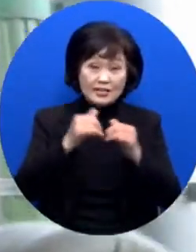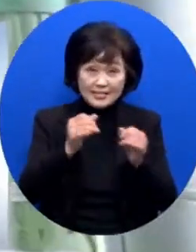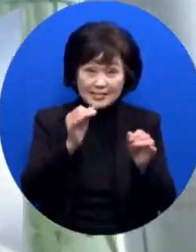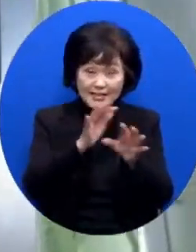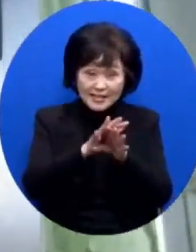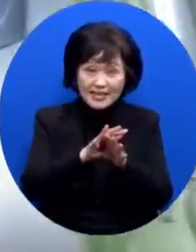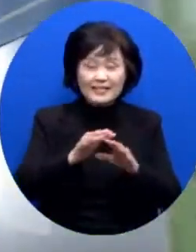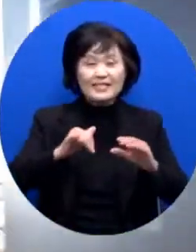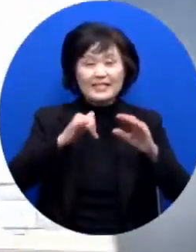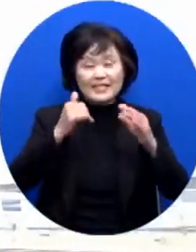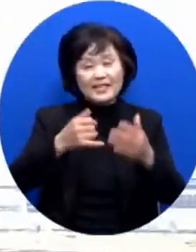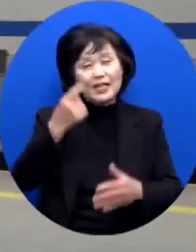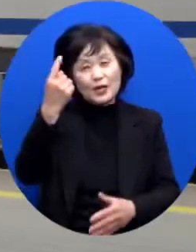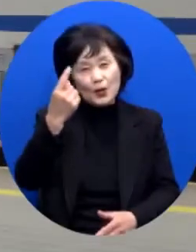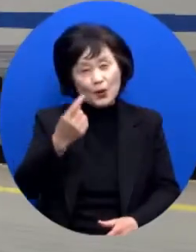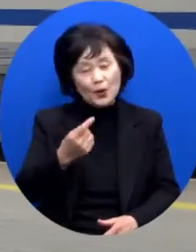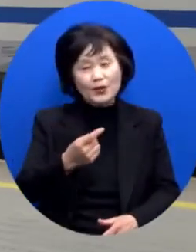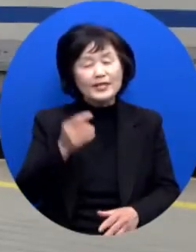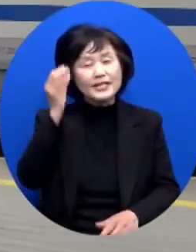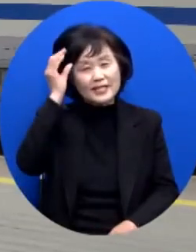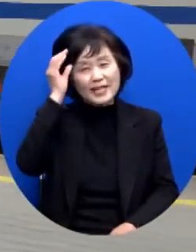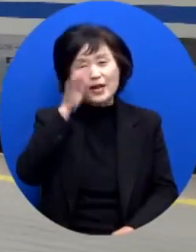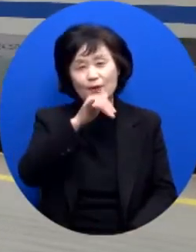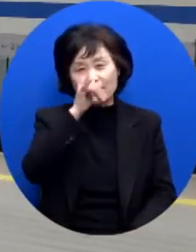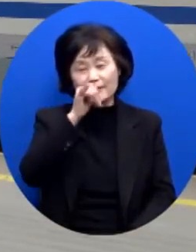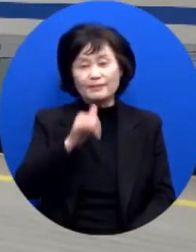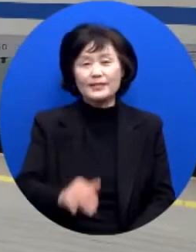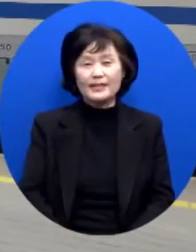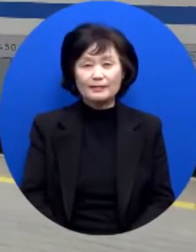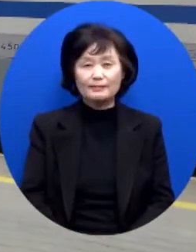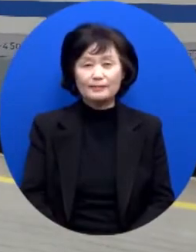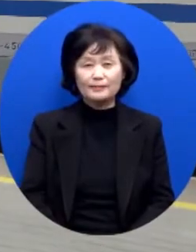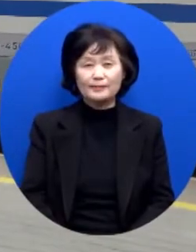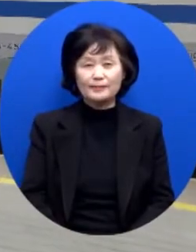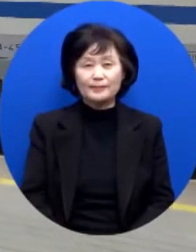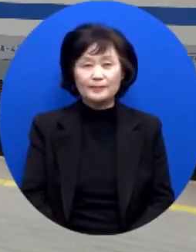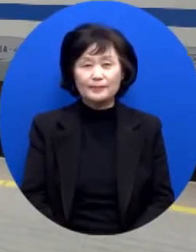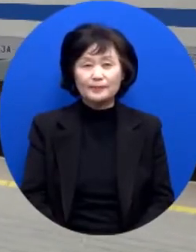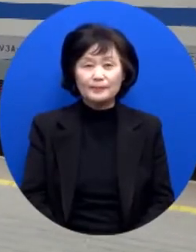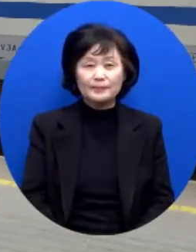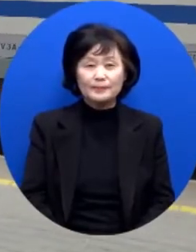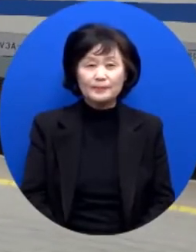세상이 다가오길 기도하고 있습니다. CTS 뉴스 이현지입니다.